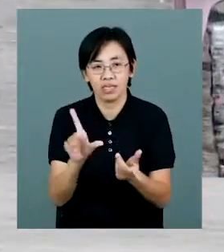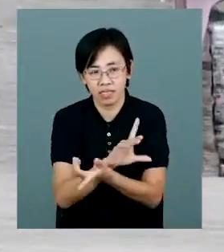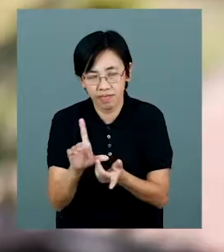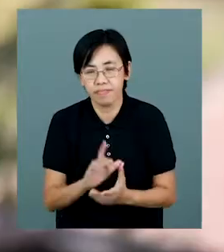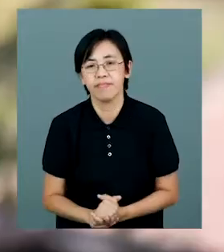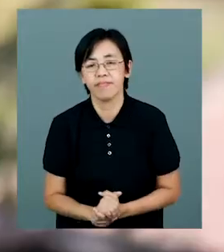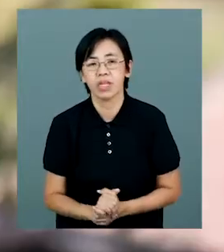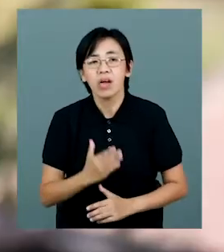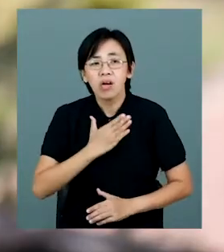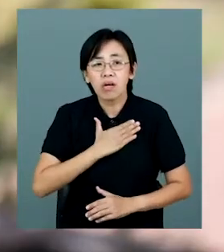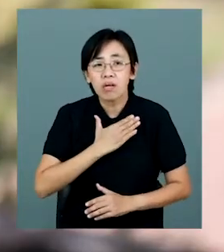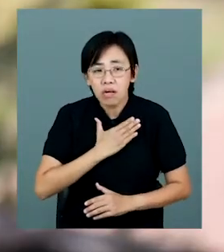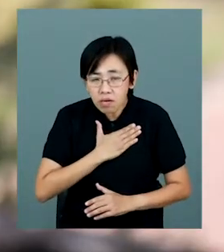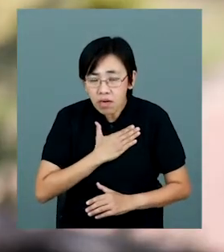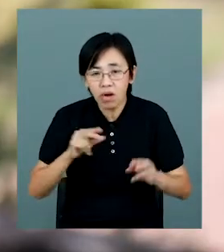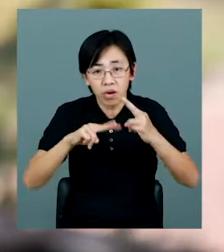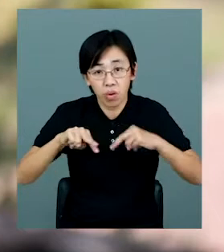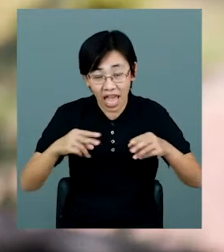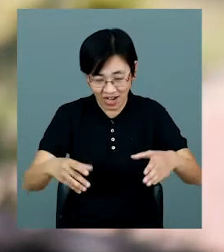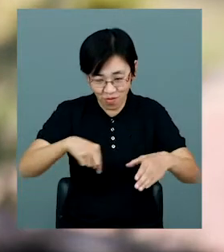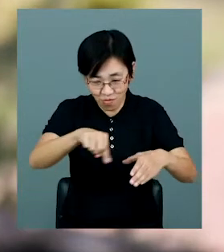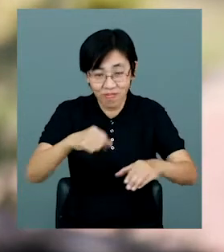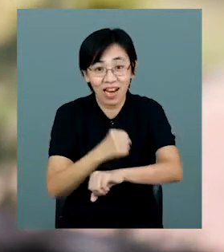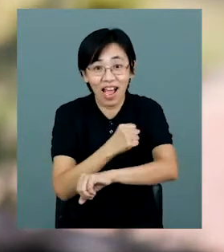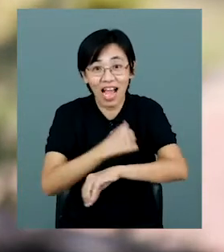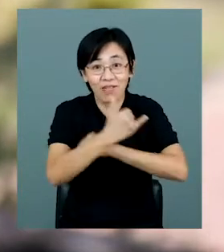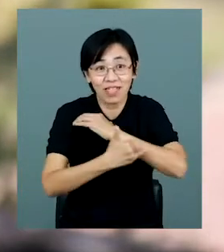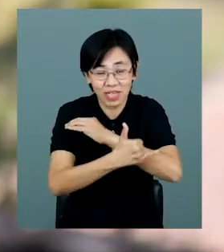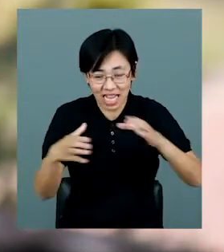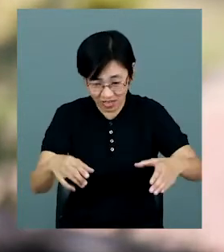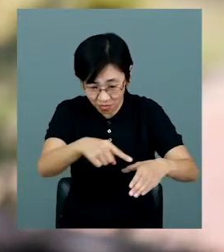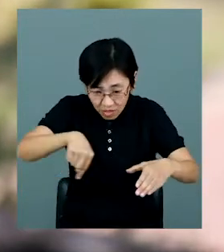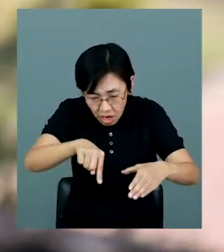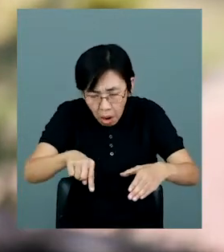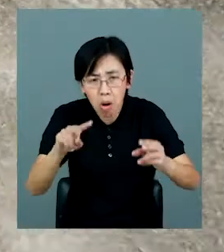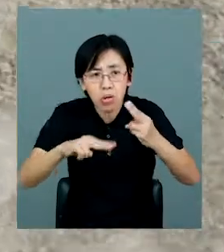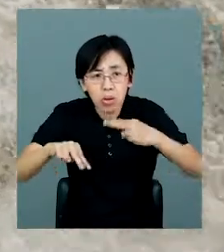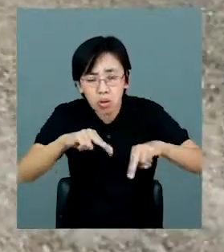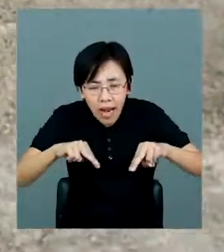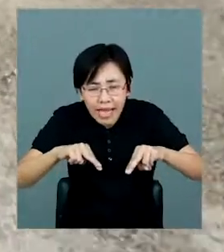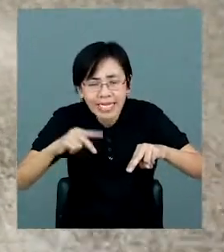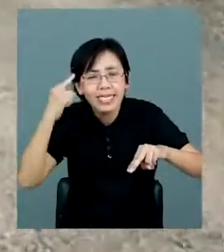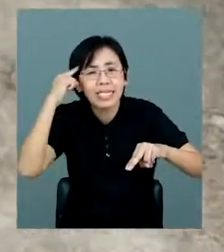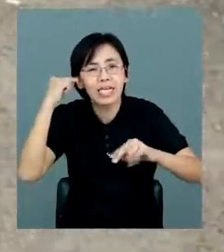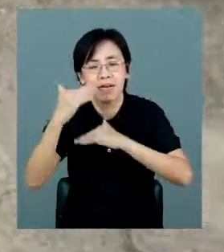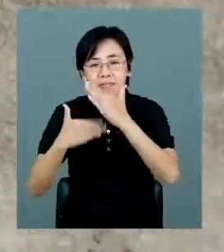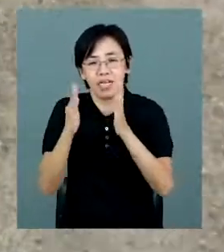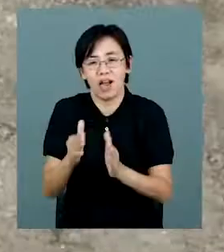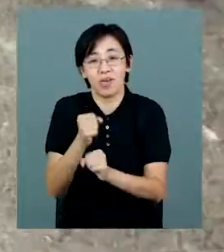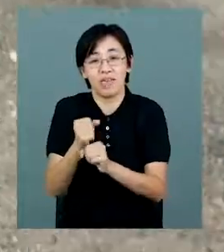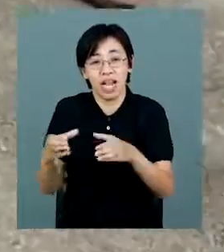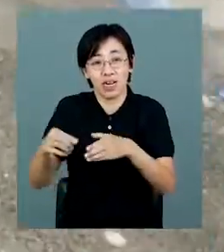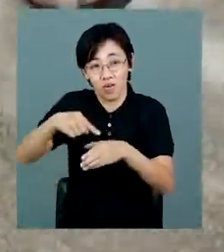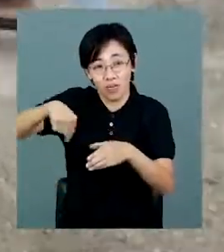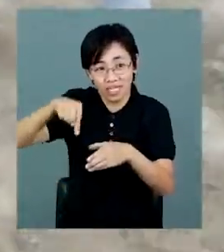จากการที่เราจะต้องดูแลสุขภาพแรงงานข้ามชาติใช่ไหมคะจึงเกิดเป็นการพัฒนาบุคลากรกลุ่มนึงขึ้นม